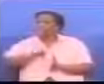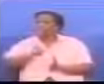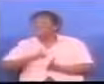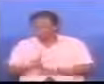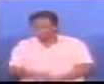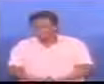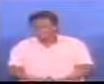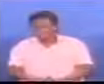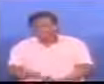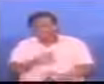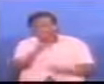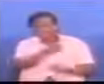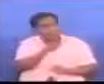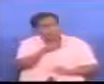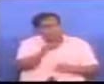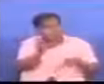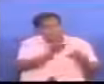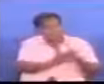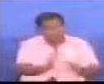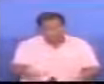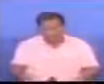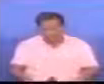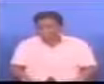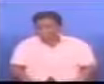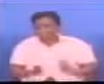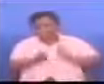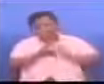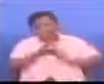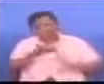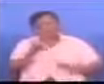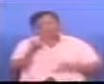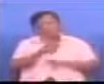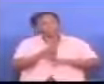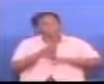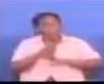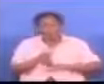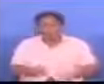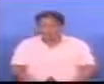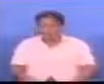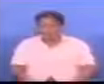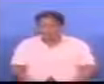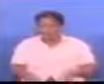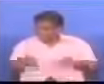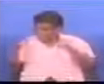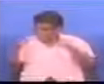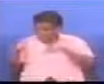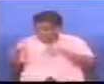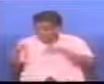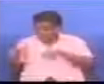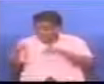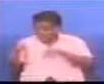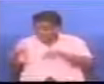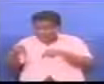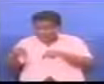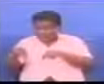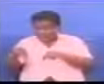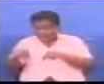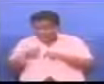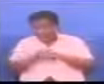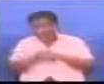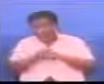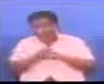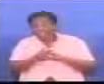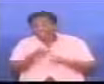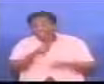wakachukua mikopo ya benki, wakaanzisha makampuni. Leo hii tunavyoongea, hao watu